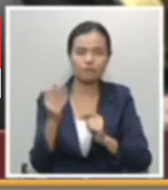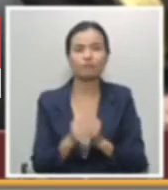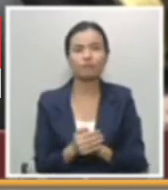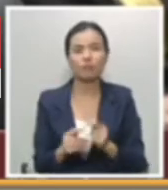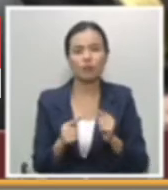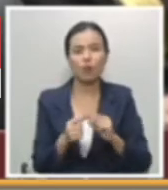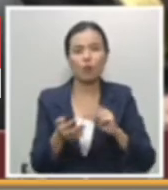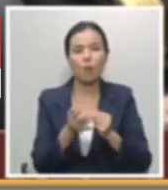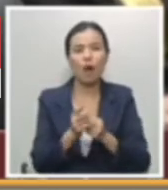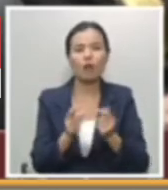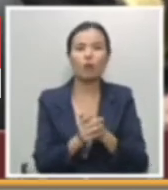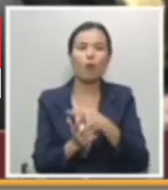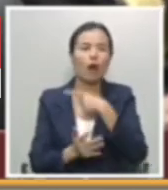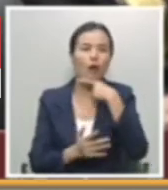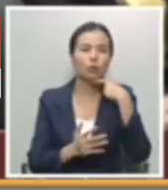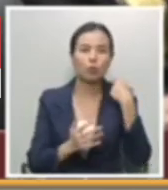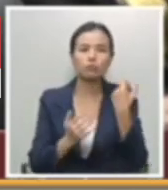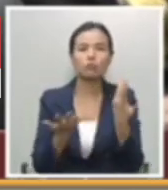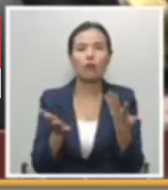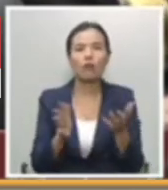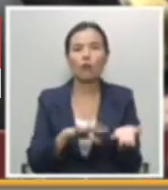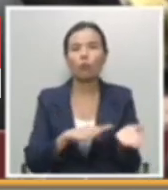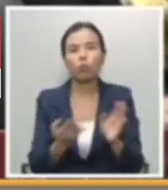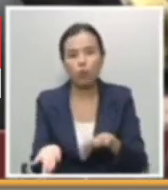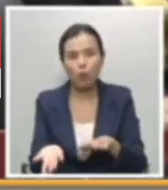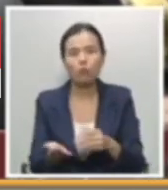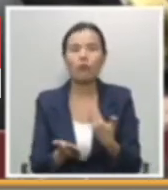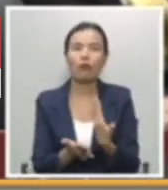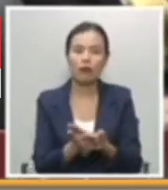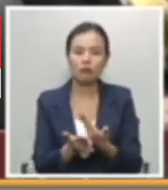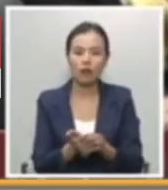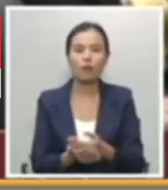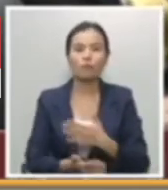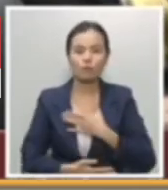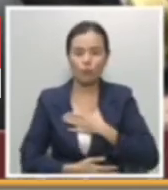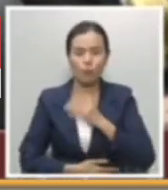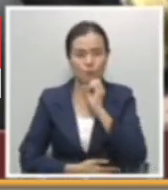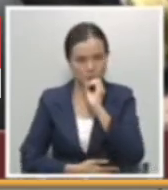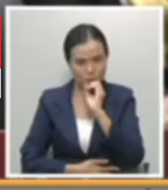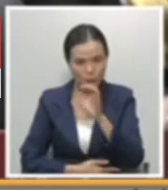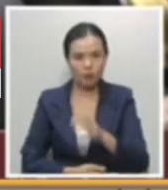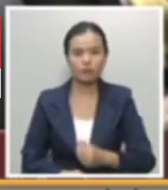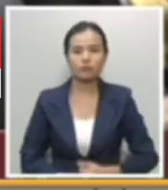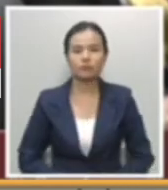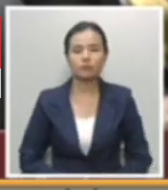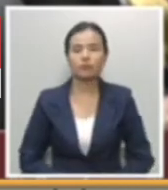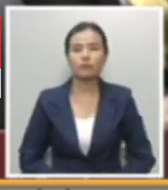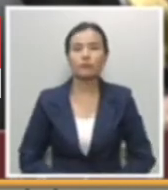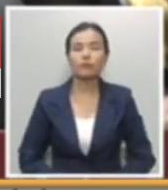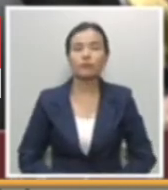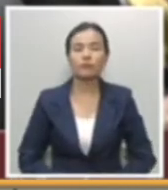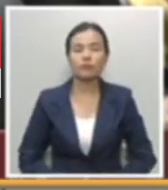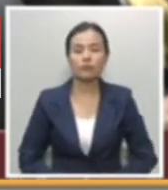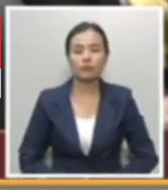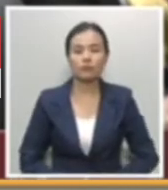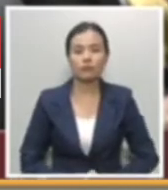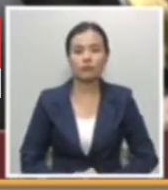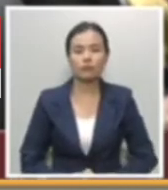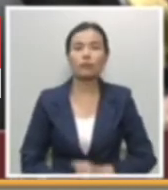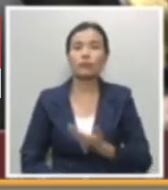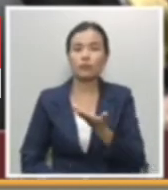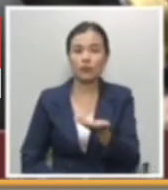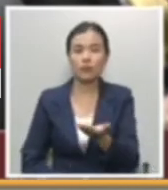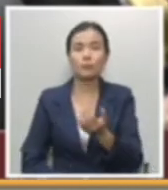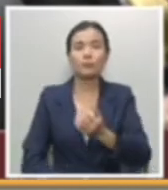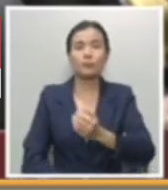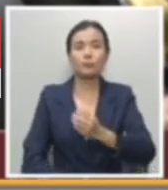ล้มละลายทางการคลังก็ผมขอเรียนไว้แค่นี้นะครับมีอีกปัญหาหนึ่งซึ่งผมอยากจะกล่